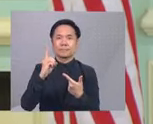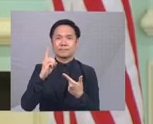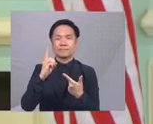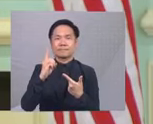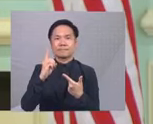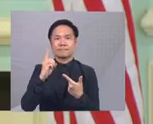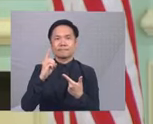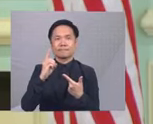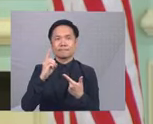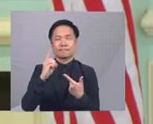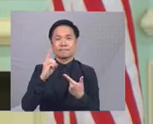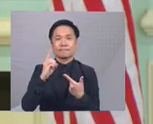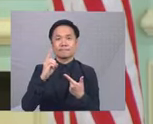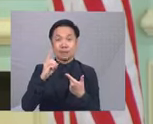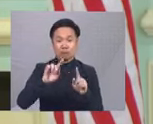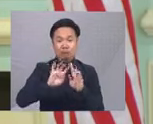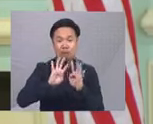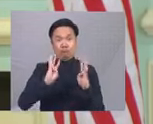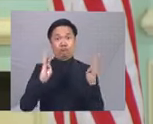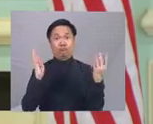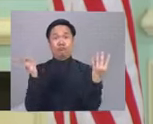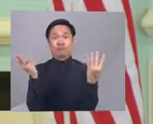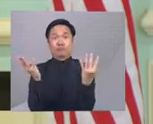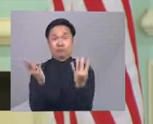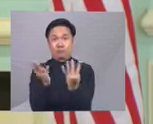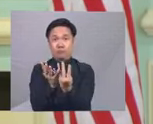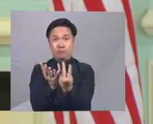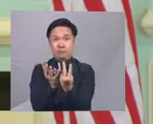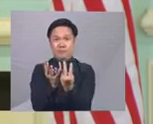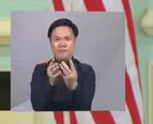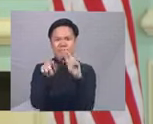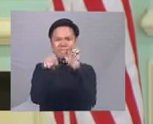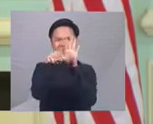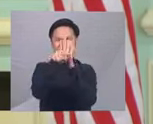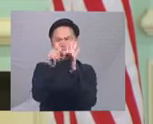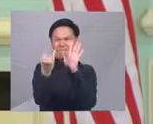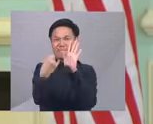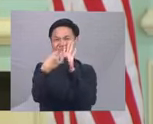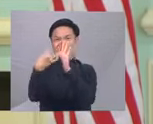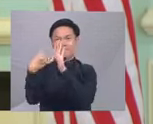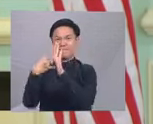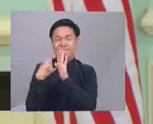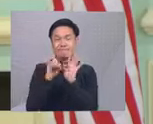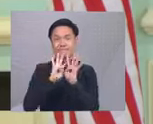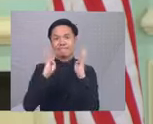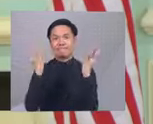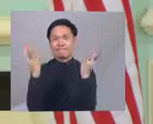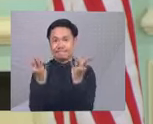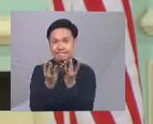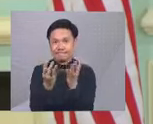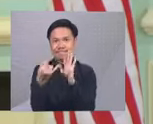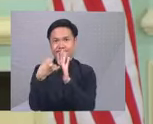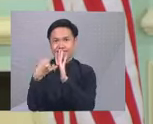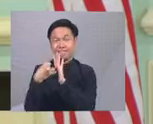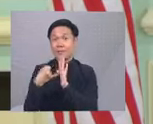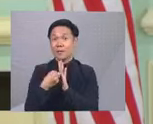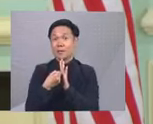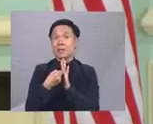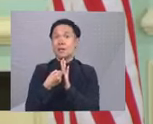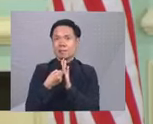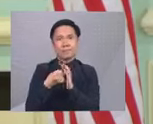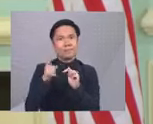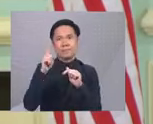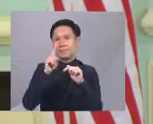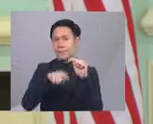kita membuat memagar kawasan tersebut dengan kawat berduri dan tidak membenarkan sebarang